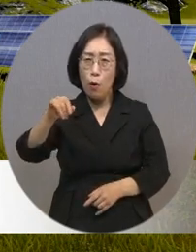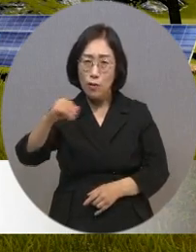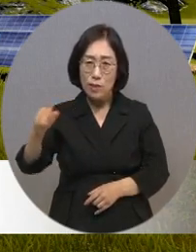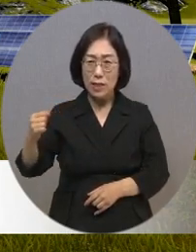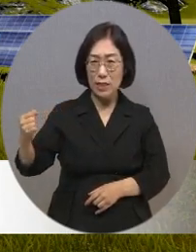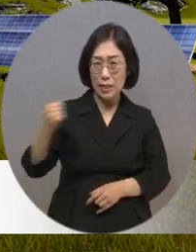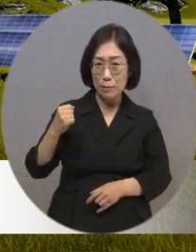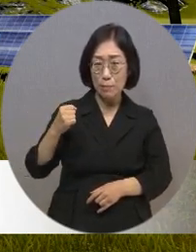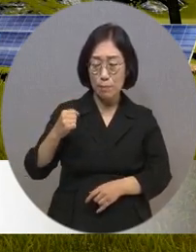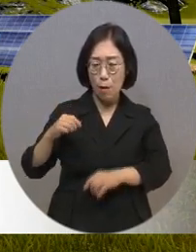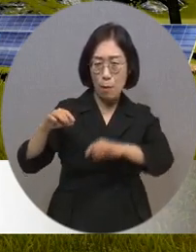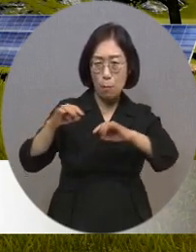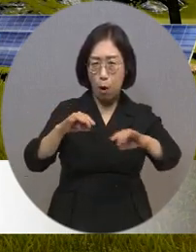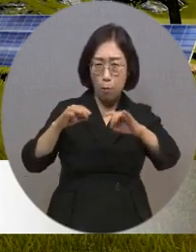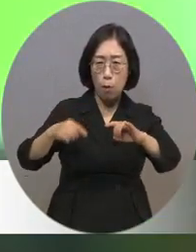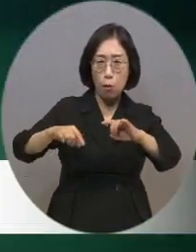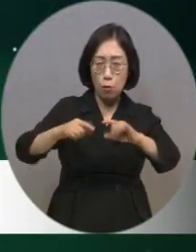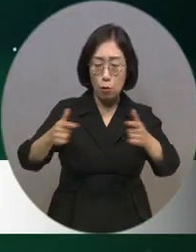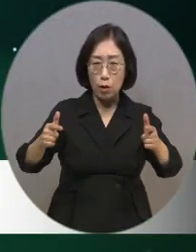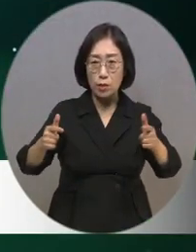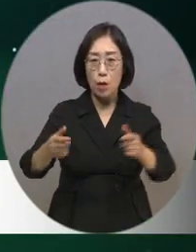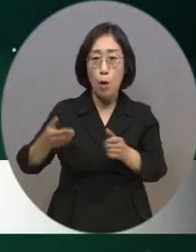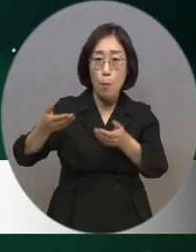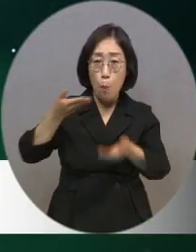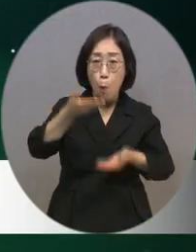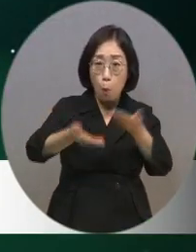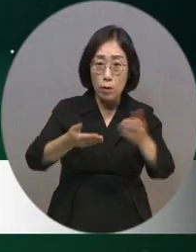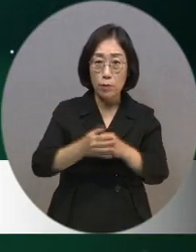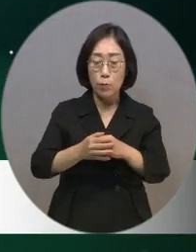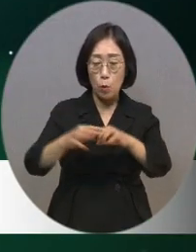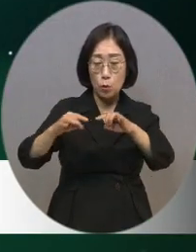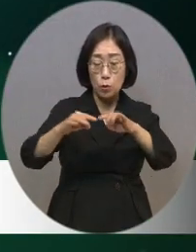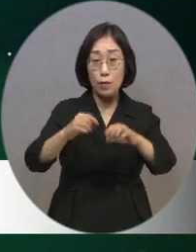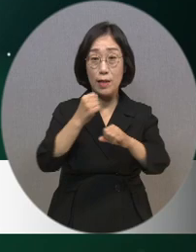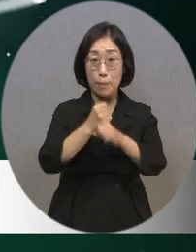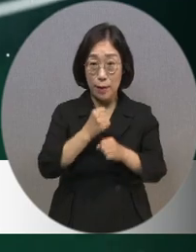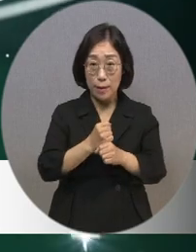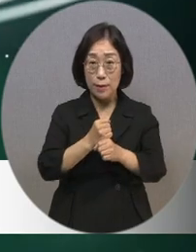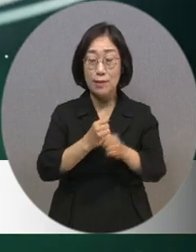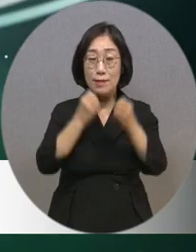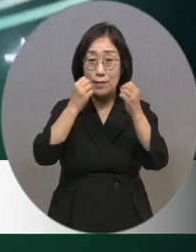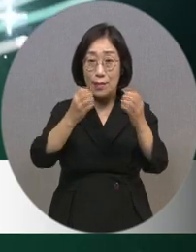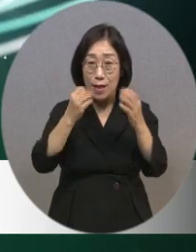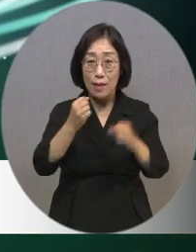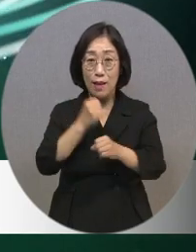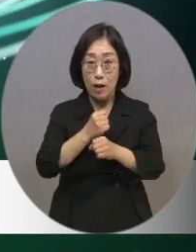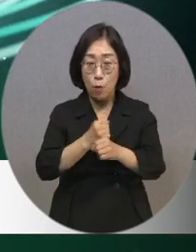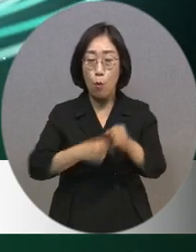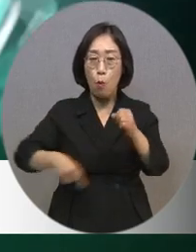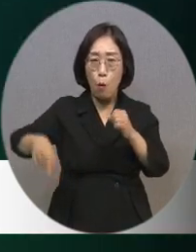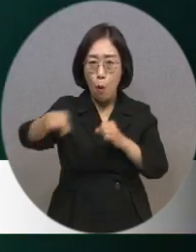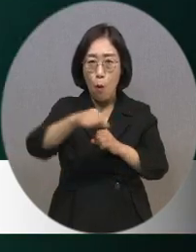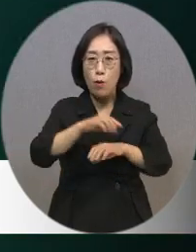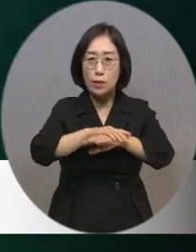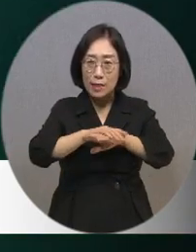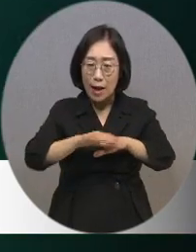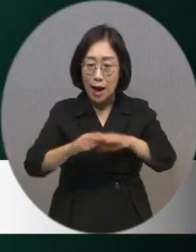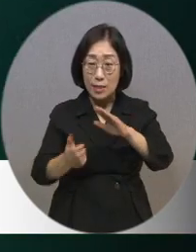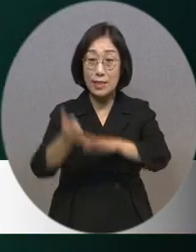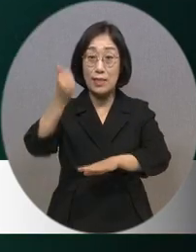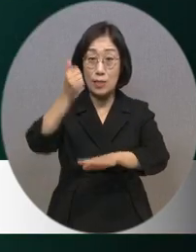생산, 보급, 활성화와 전력망 조기 확충을 위해 협력하고 협약사항의 원활한 실행을